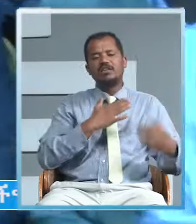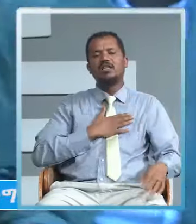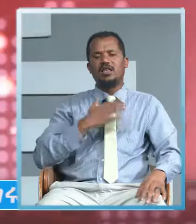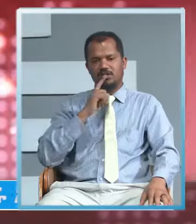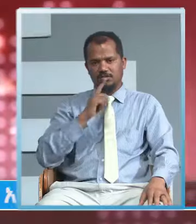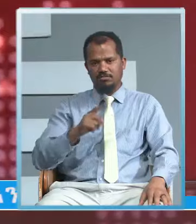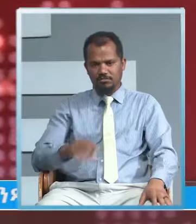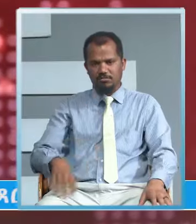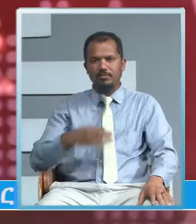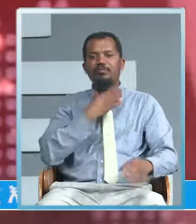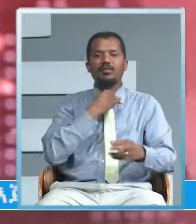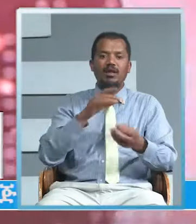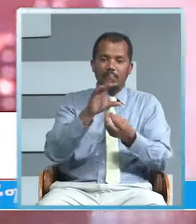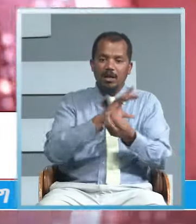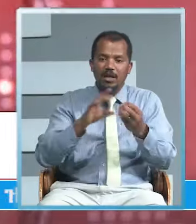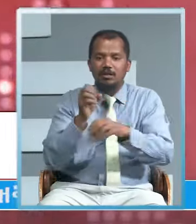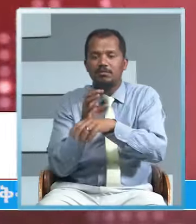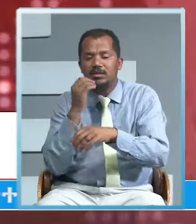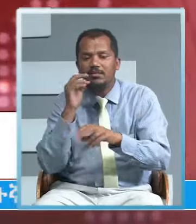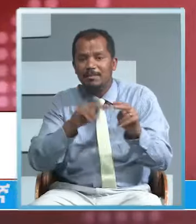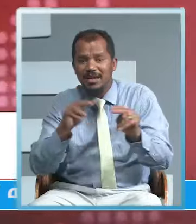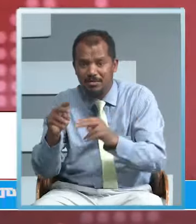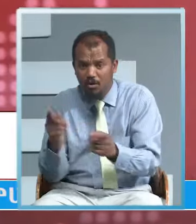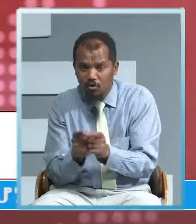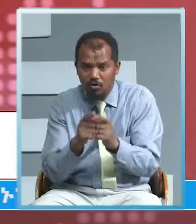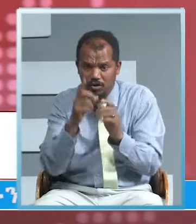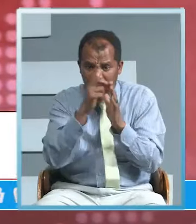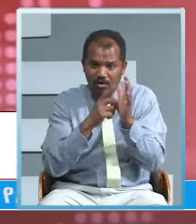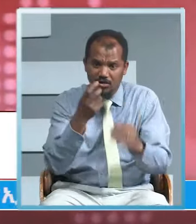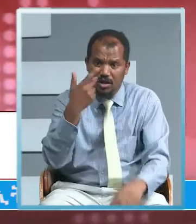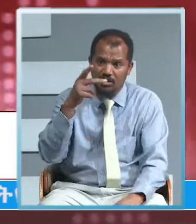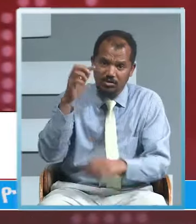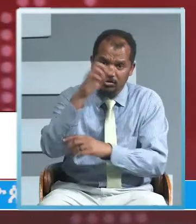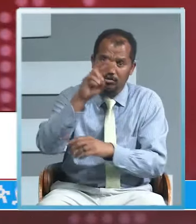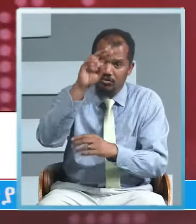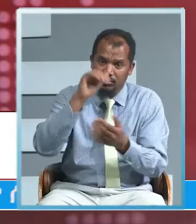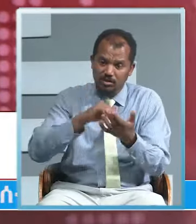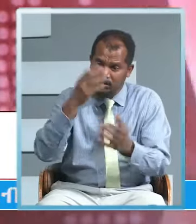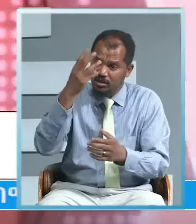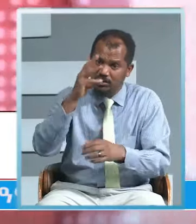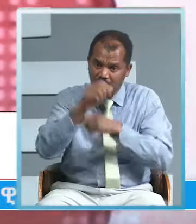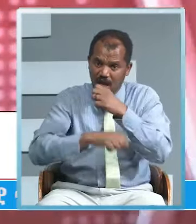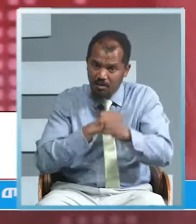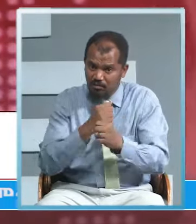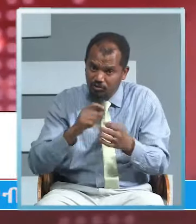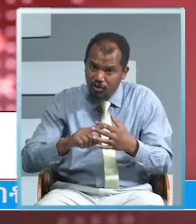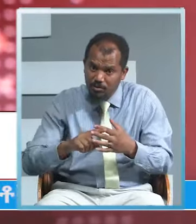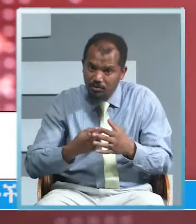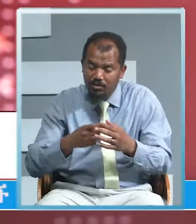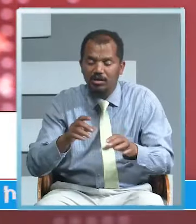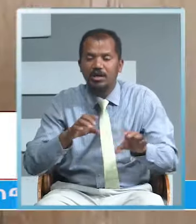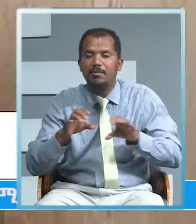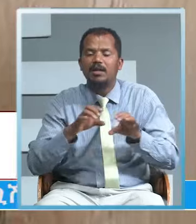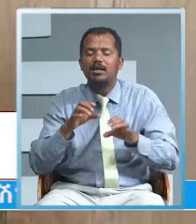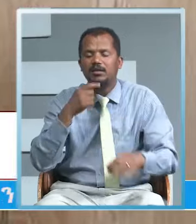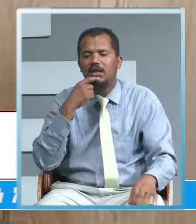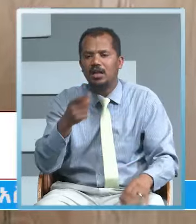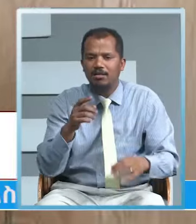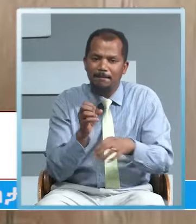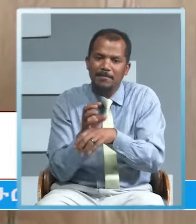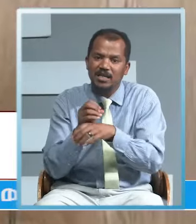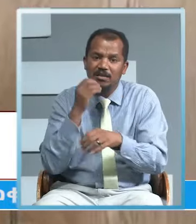ነው የአማራ ክልል ምክር ቤት መደበኛ ጉባኤውን ከየካቲት 13 ቀን 2016 ዓ.ም ጀምሮ እንደሚያካሄድ